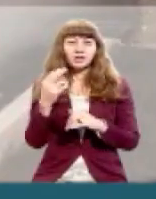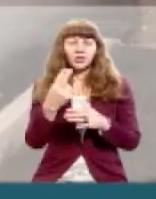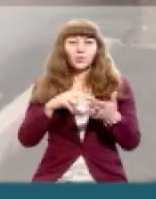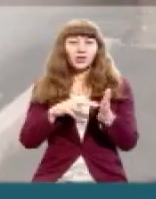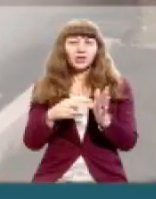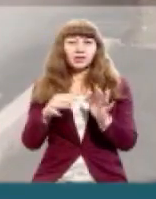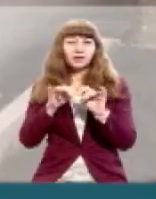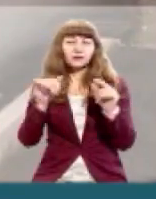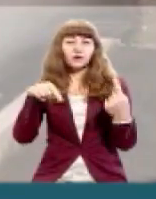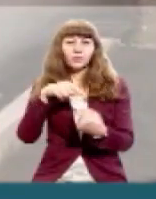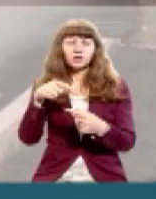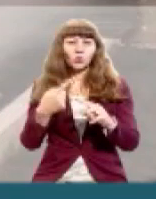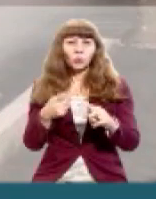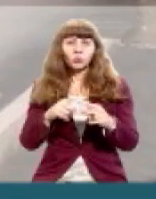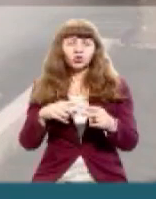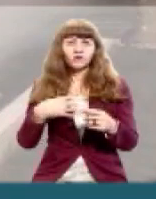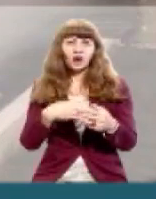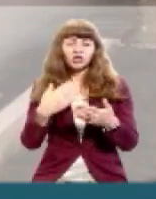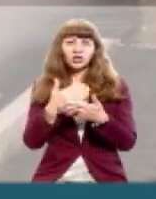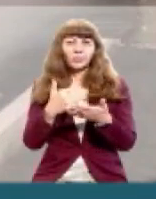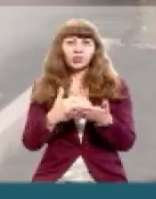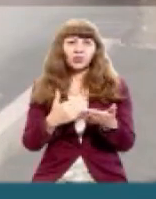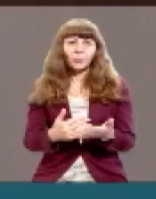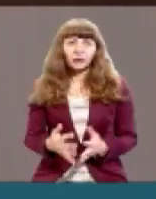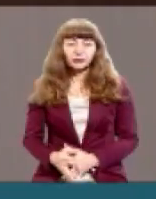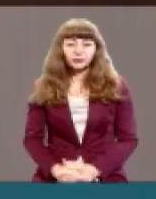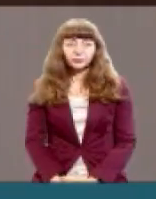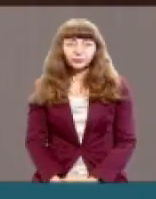және индустриялық-инновациялық даму басқармасының басшысы.